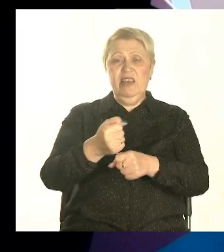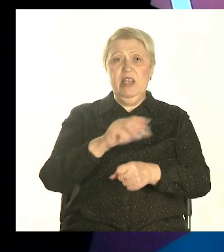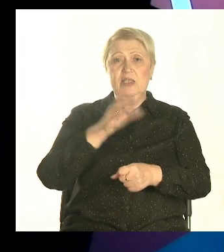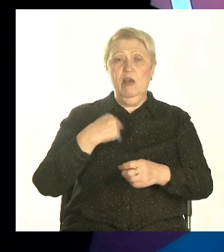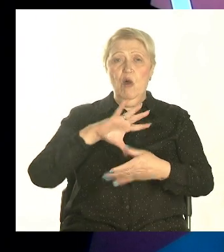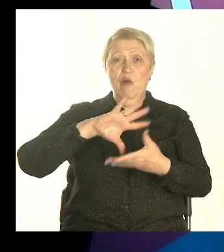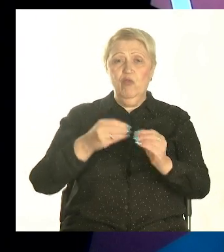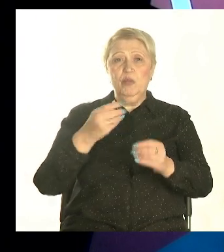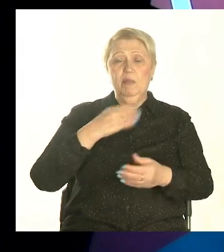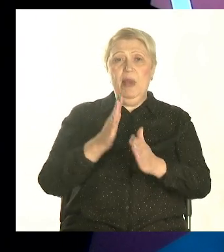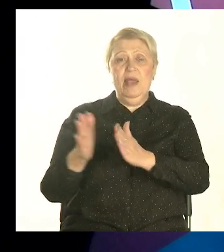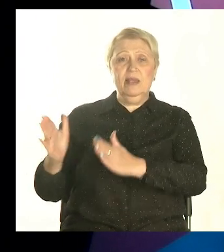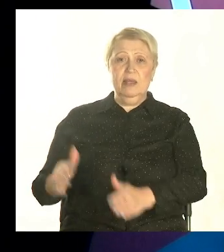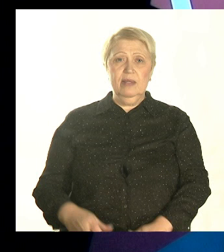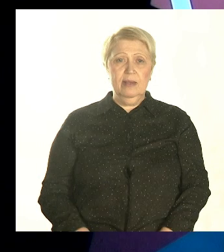Давайте прокомментирую.